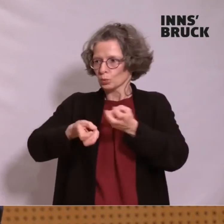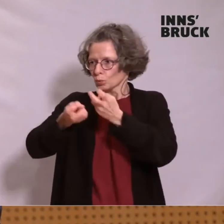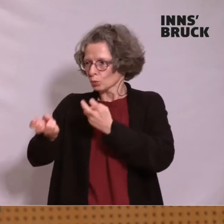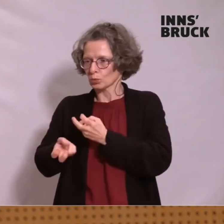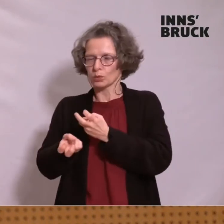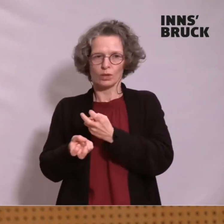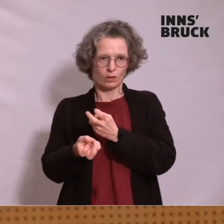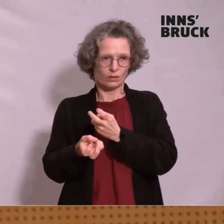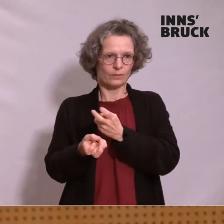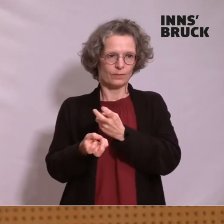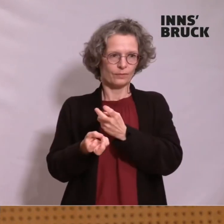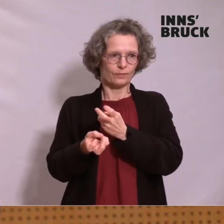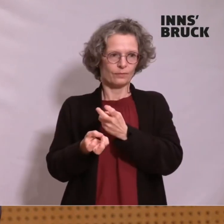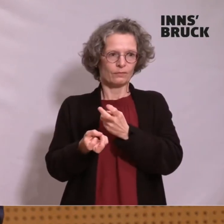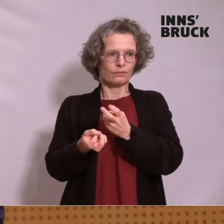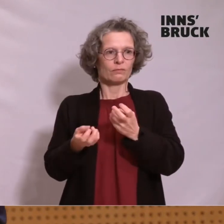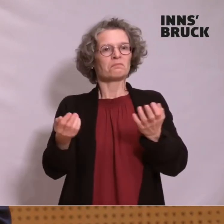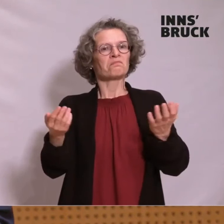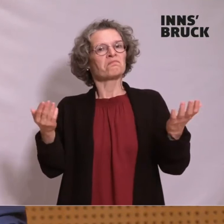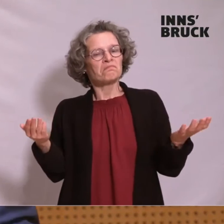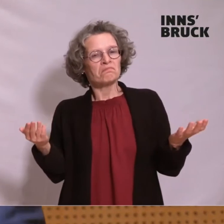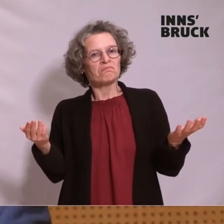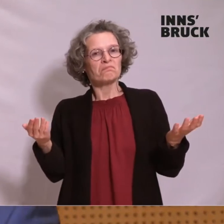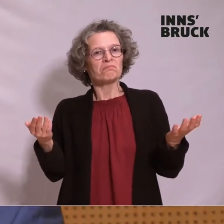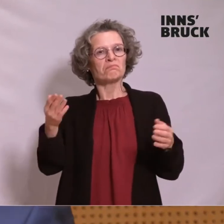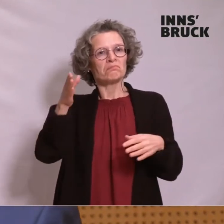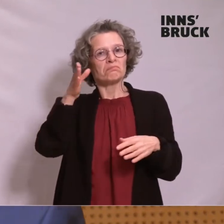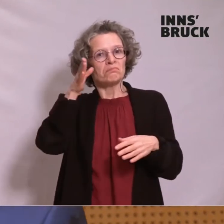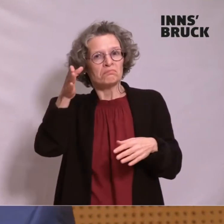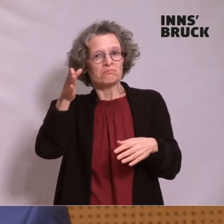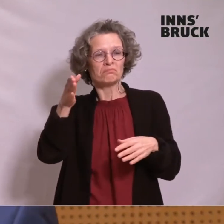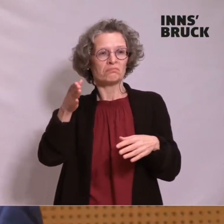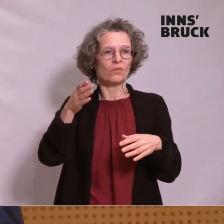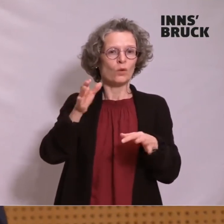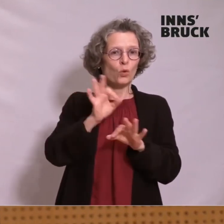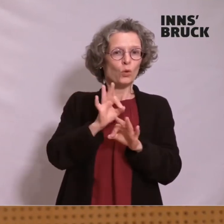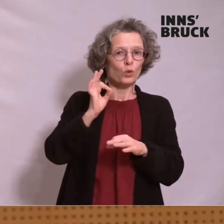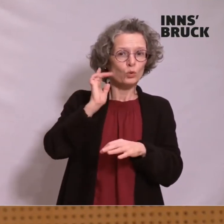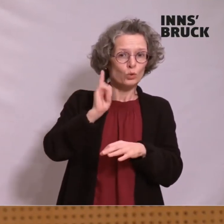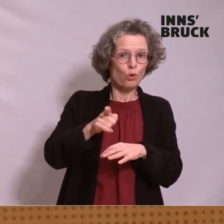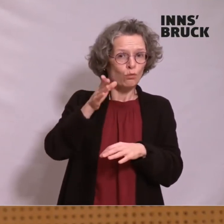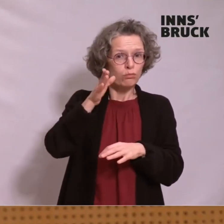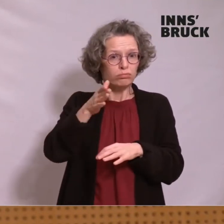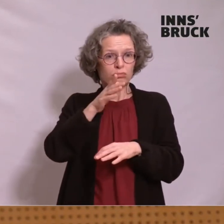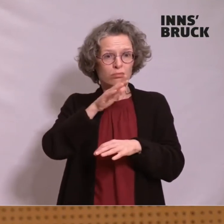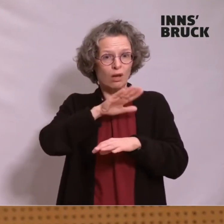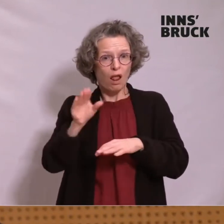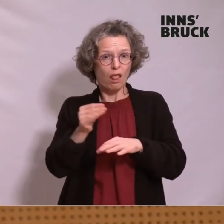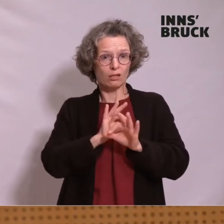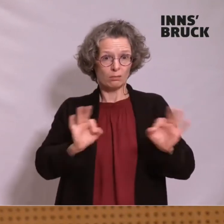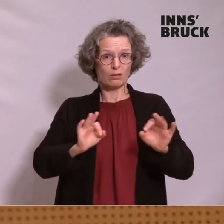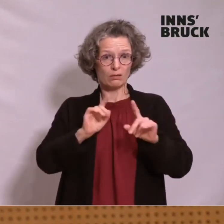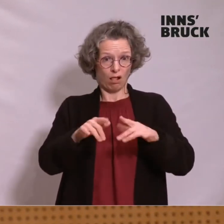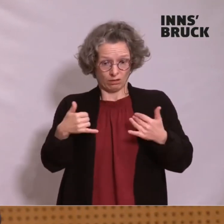Ist, wird oder soll zukünftig alles besser werden, wie es war?